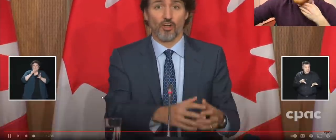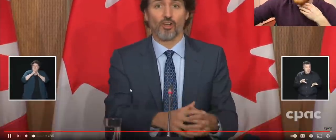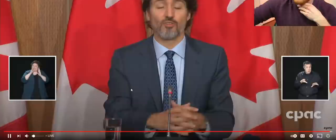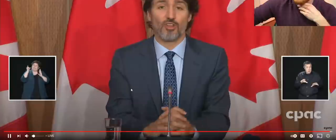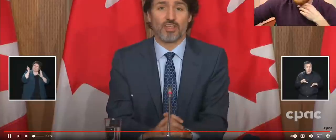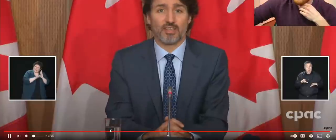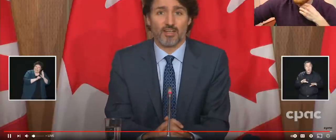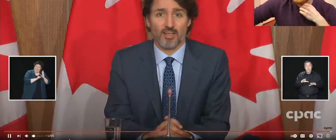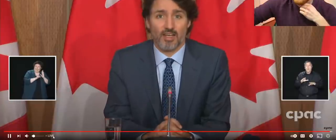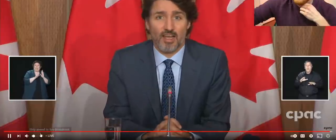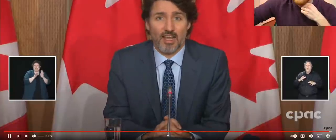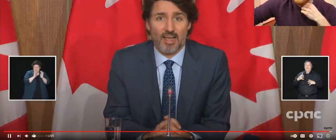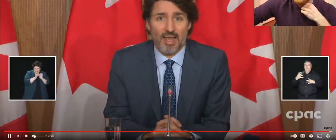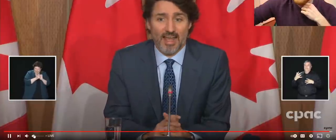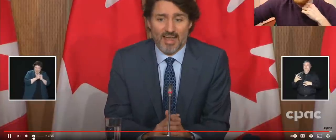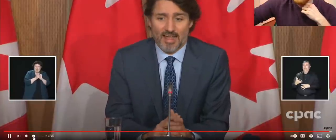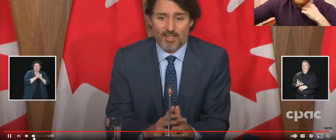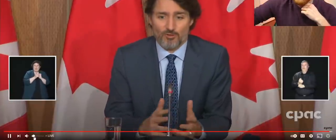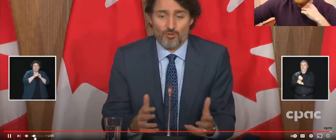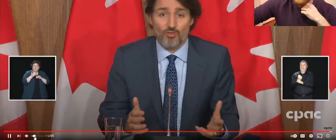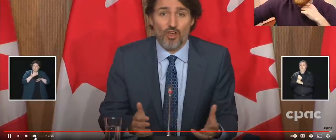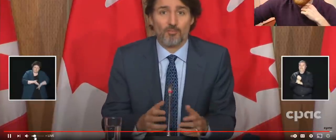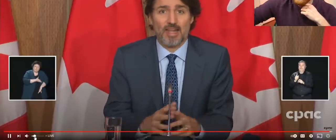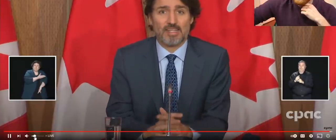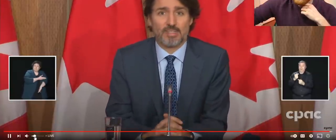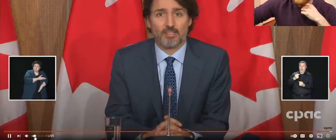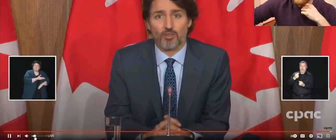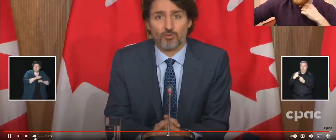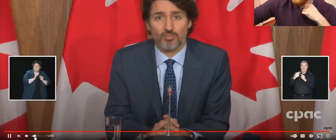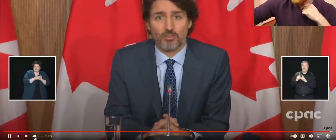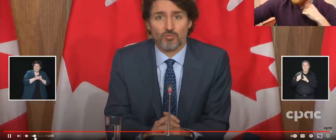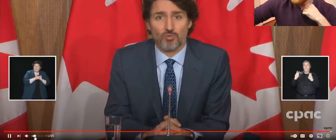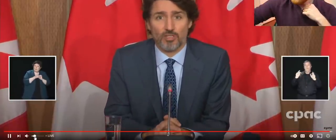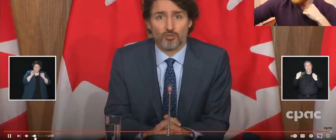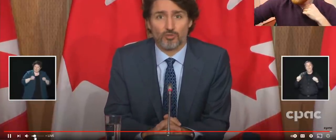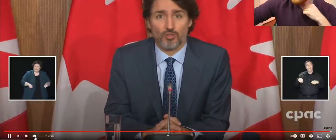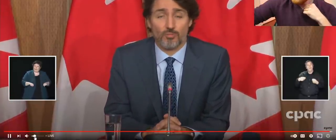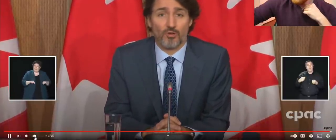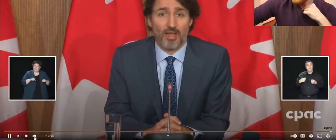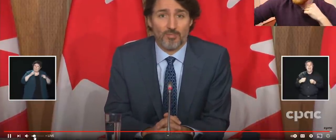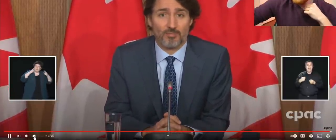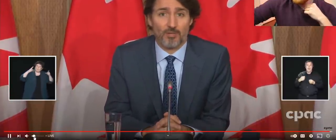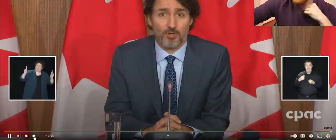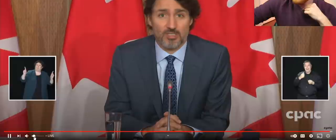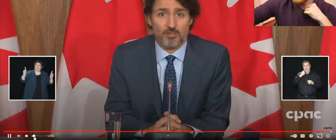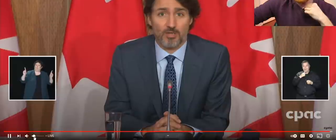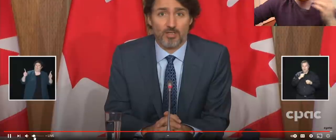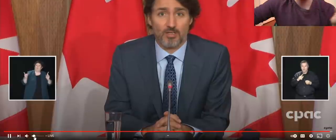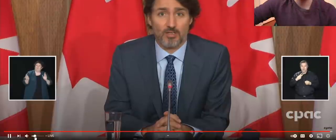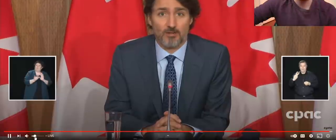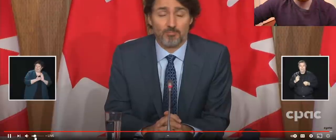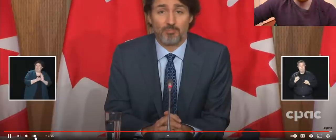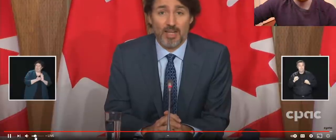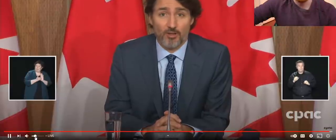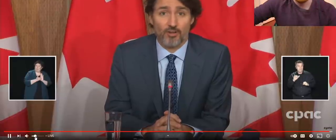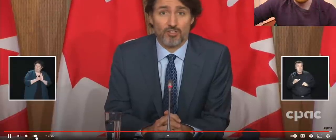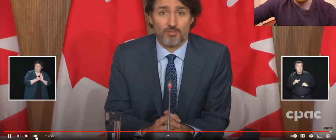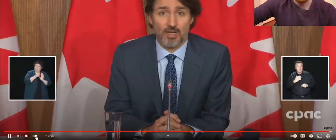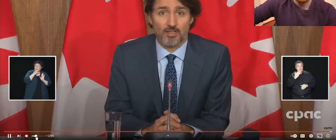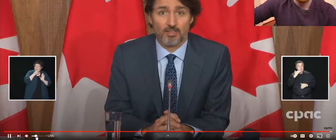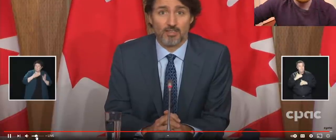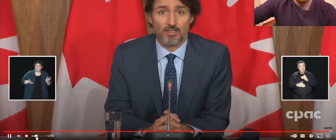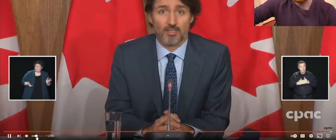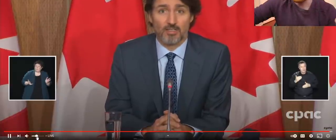on vaccinating to try to get out of this third wave. Normalité dans nos vies tous les jours le plus rapidement possible. This is my poor,